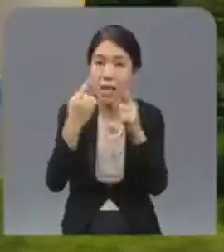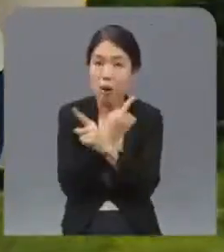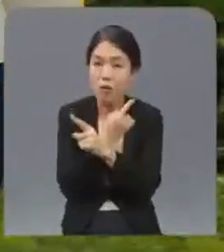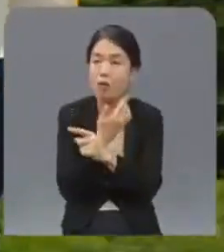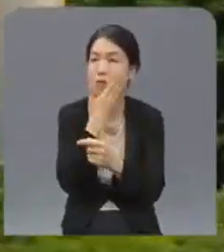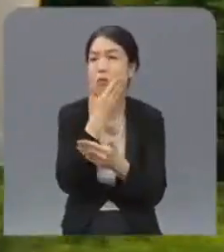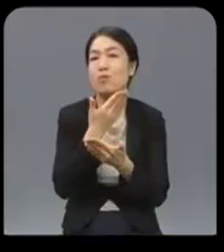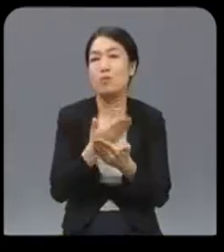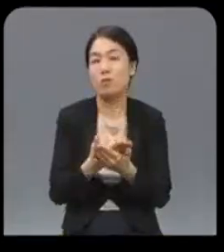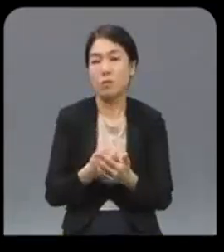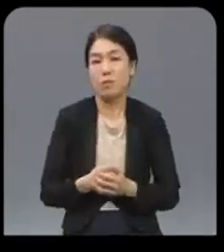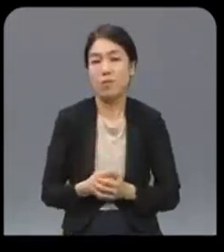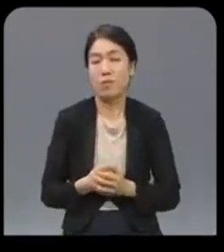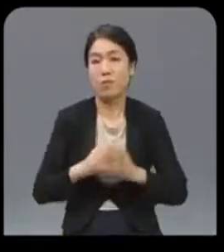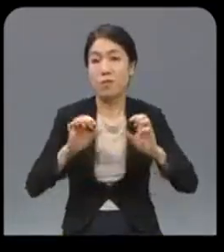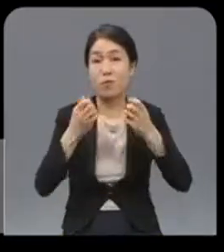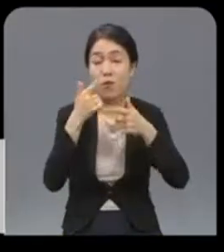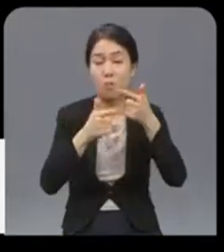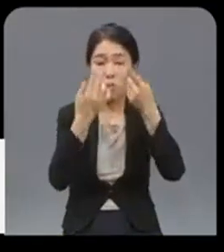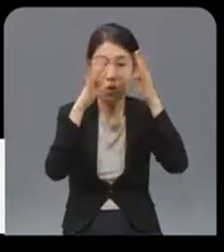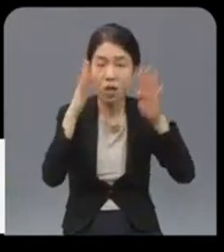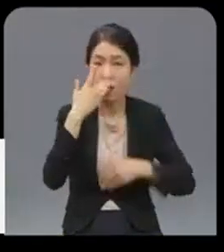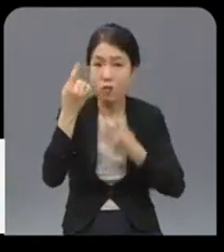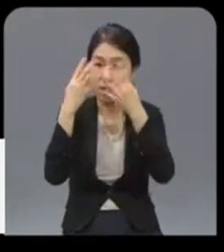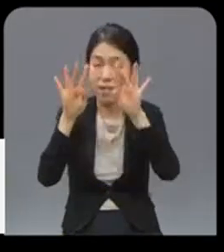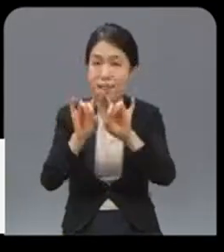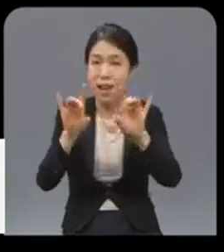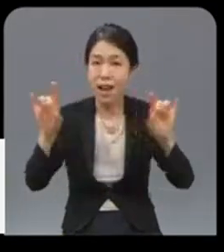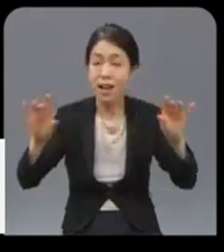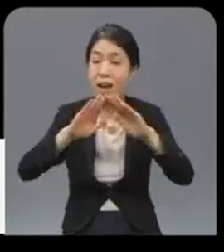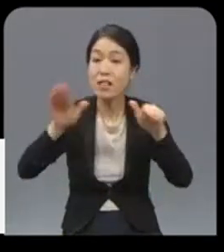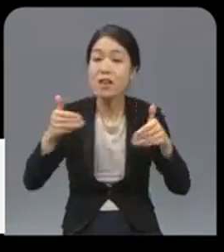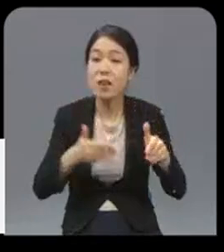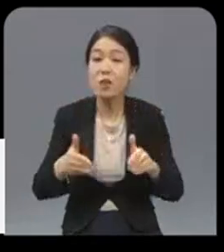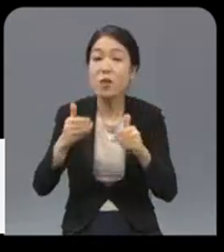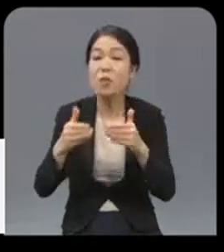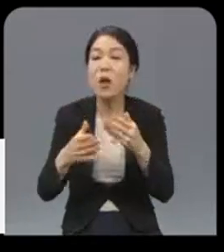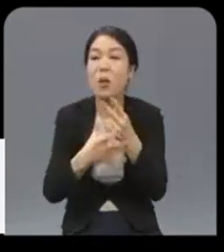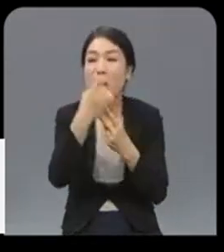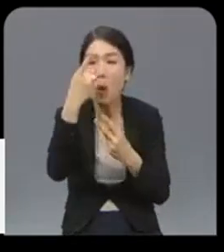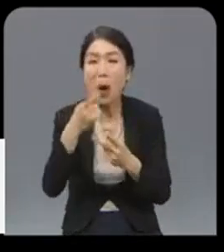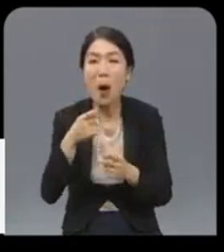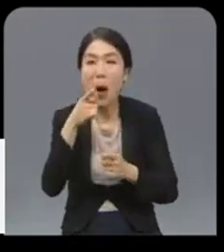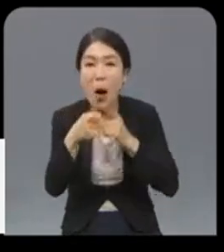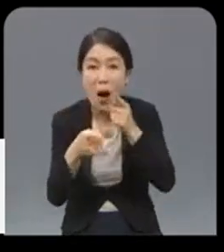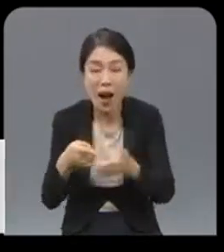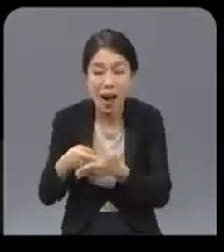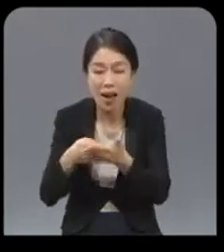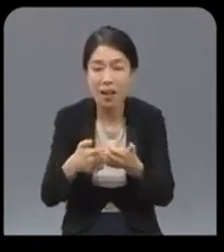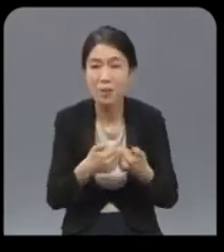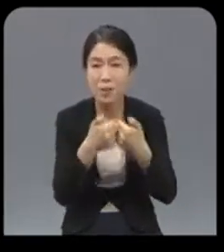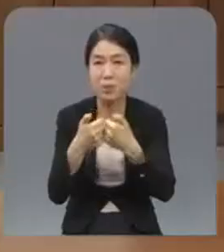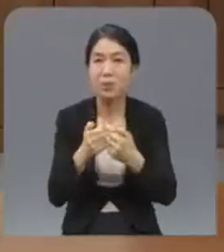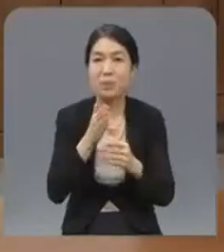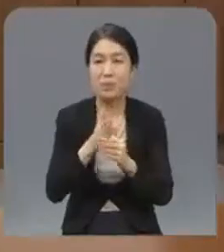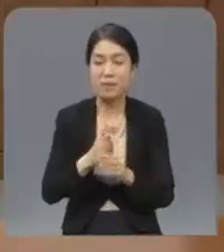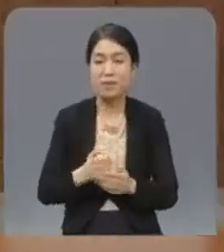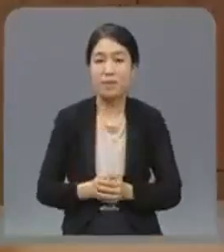중요합니다. 국립목포대와 순천대는 각각 전남 도립대에 통합 제안을 한 뒤 논의를 이어가고